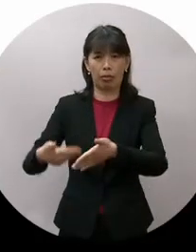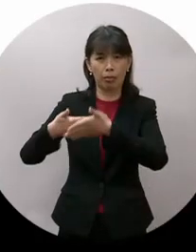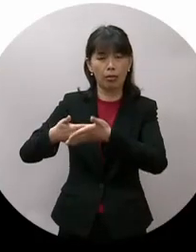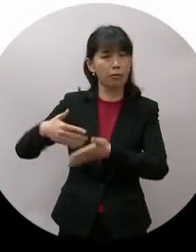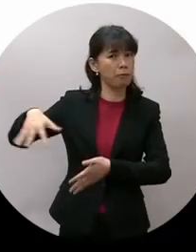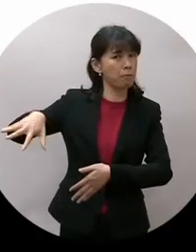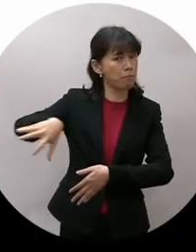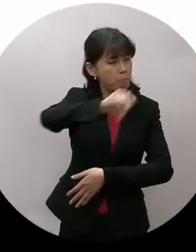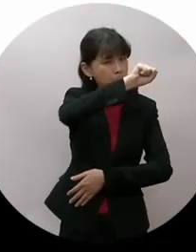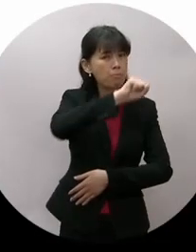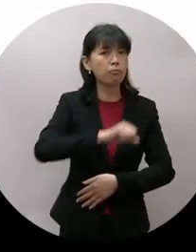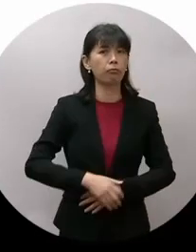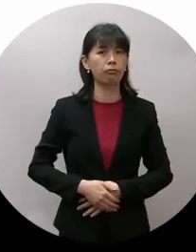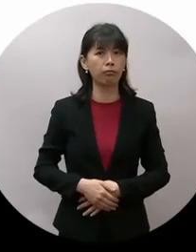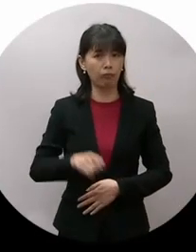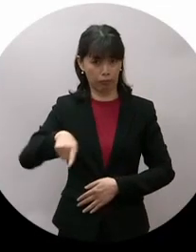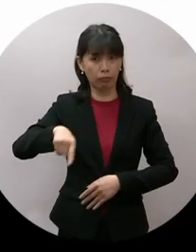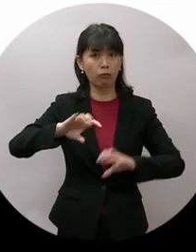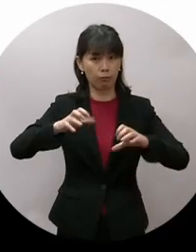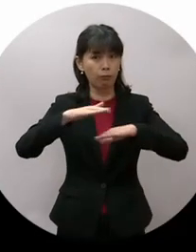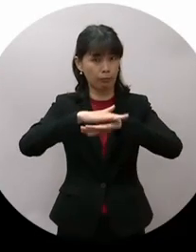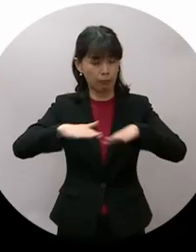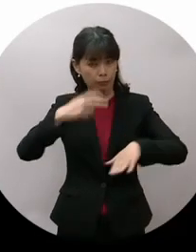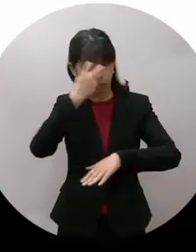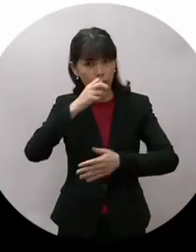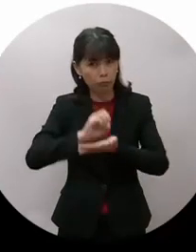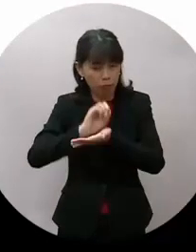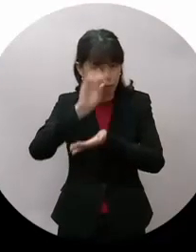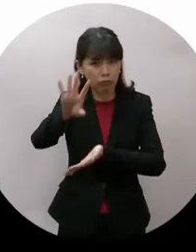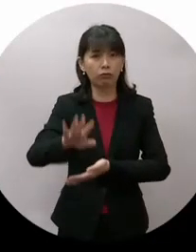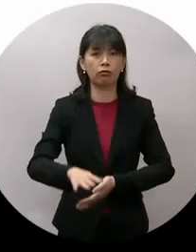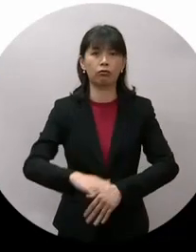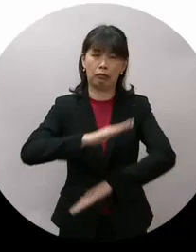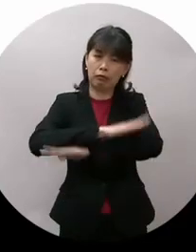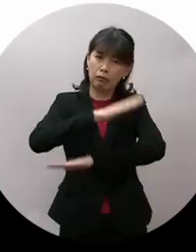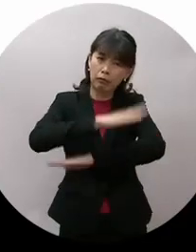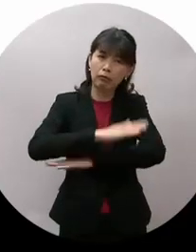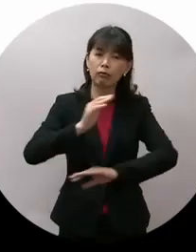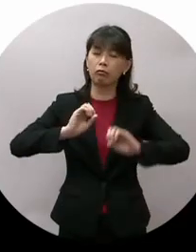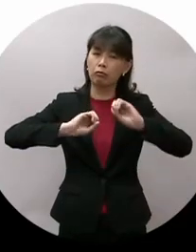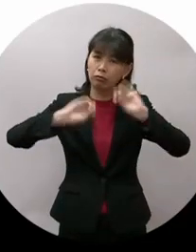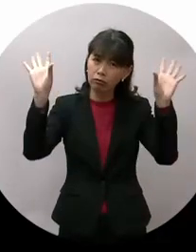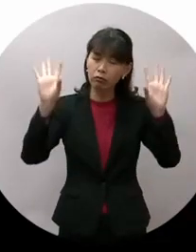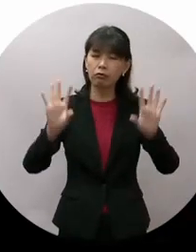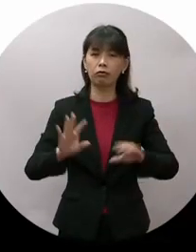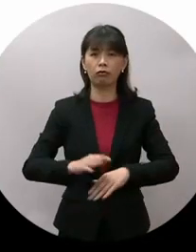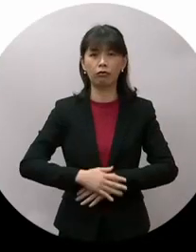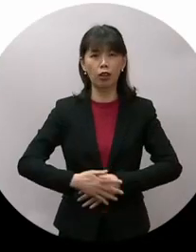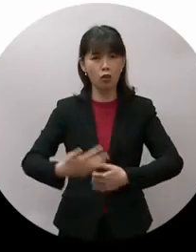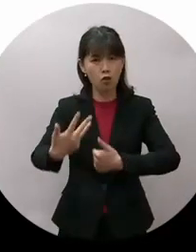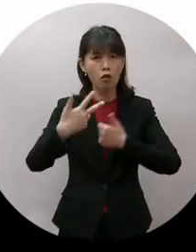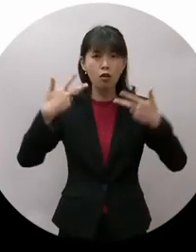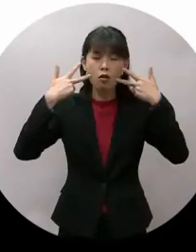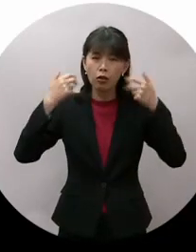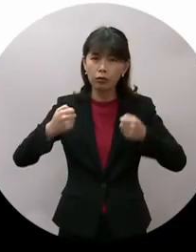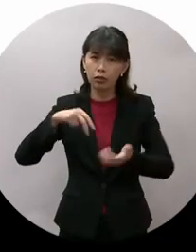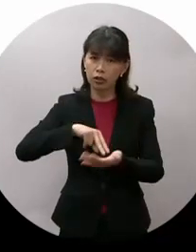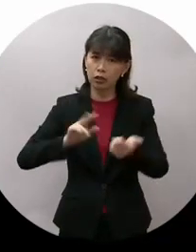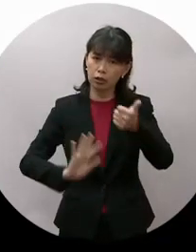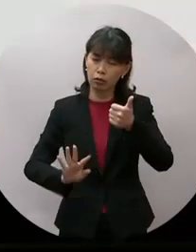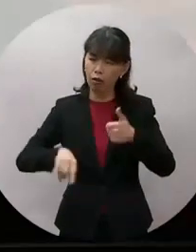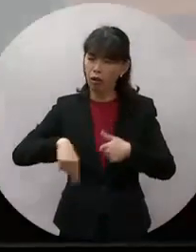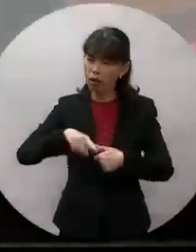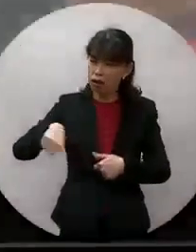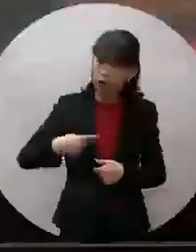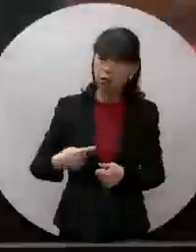这是一个国安调查的报告，媒体也报道了，也来问我们原住民的立委